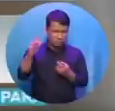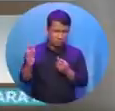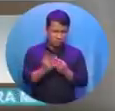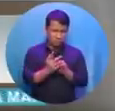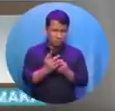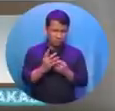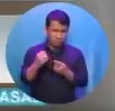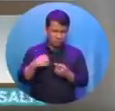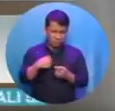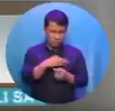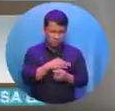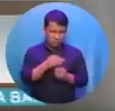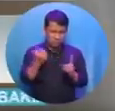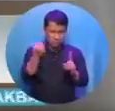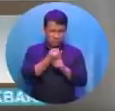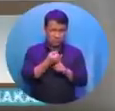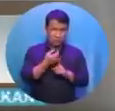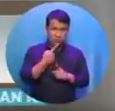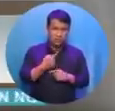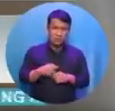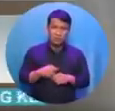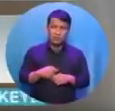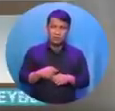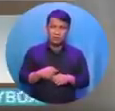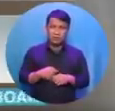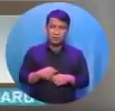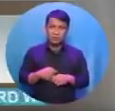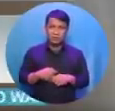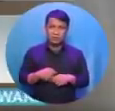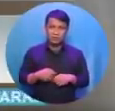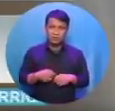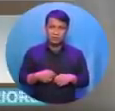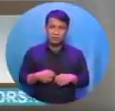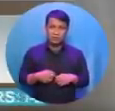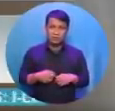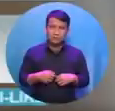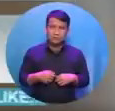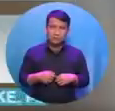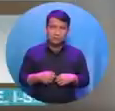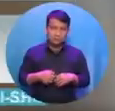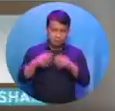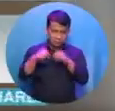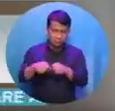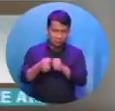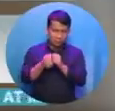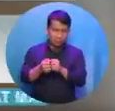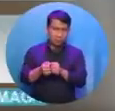Tanod at kayo po sinaktan? Yun nga po, hindi ko alam, sir. Bigla po nila ako inold nun, sir, eh.